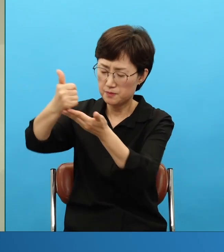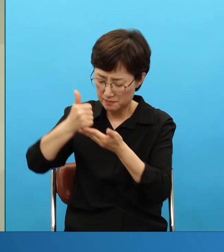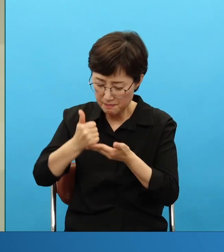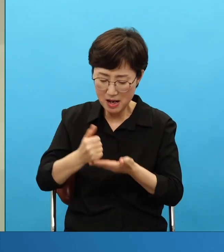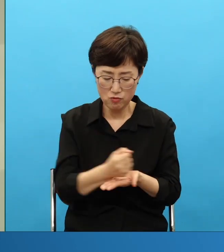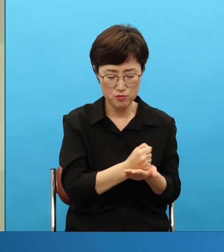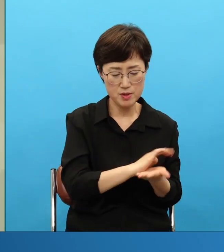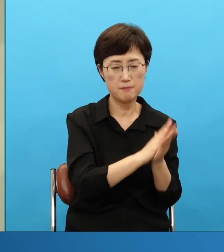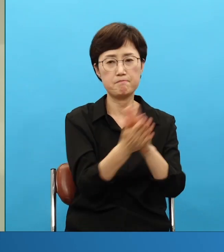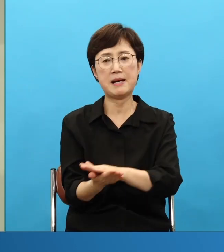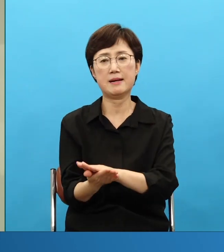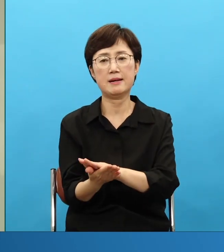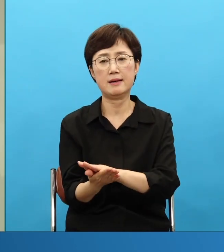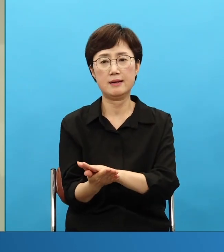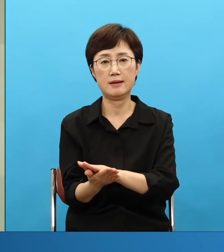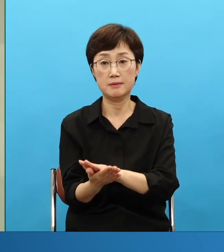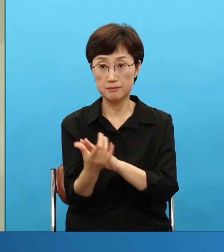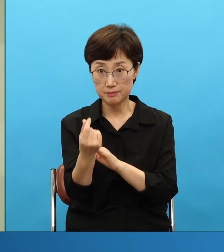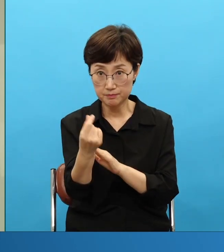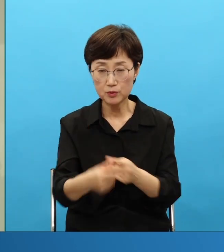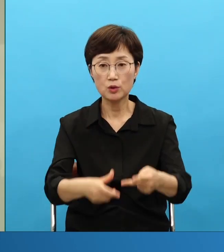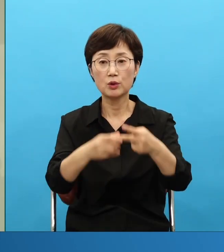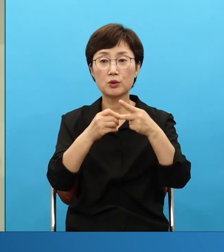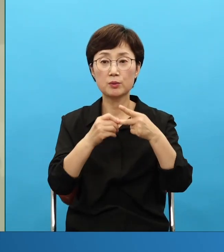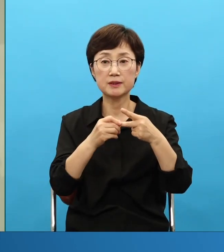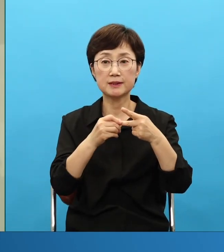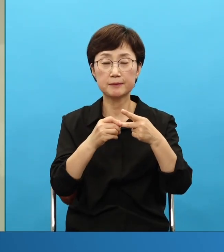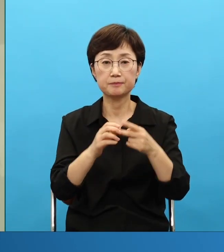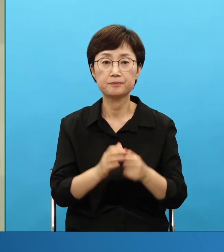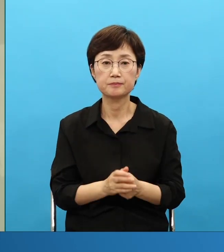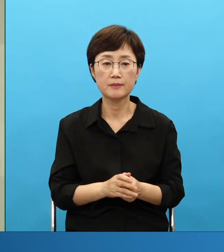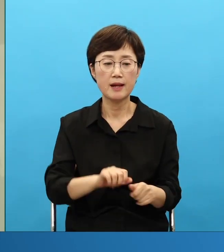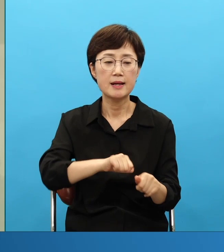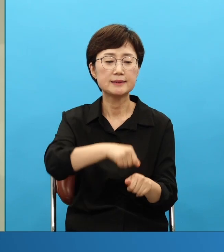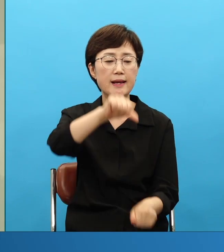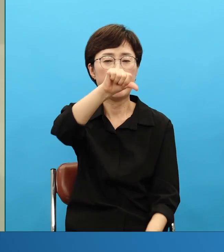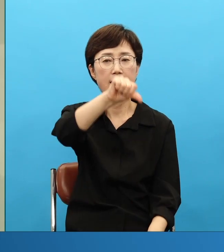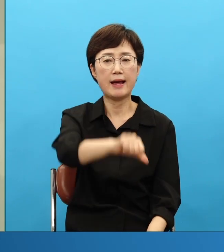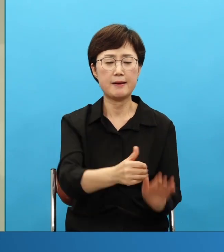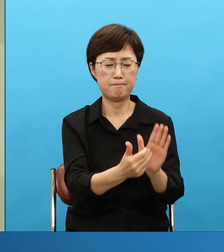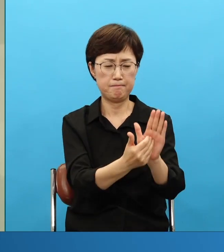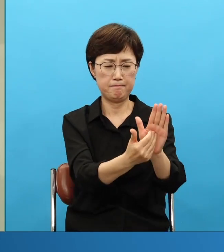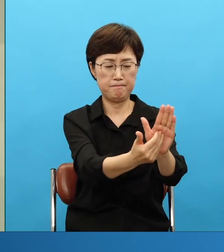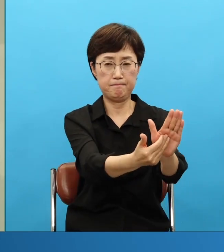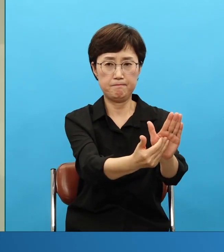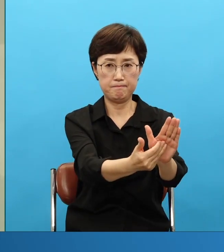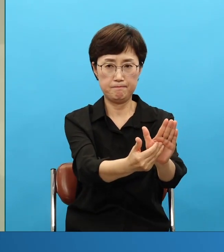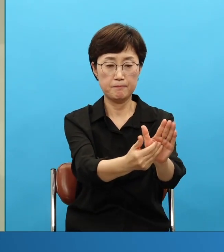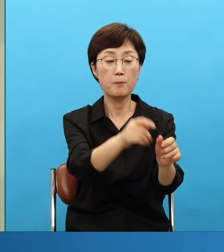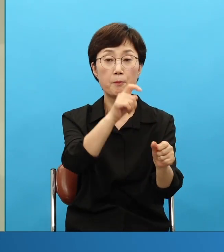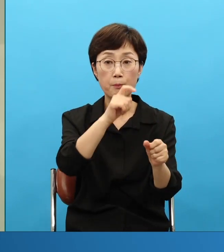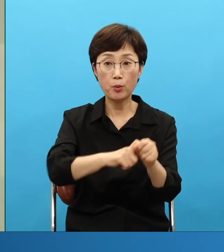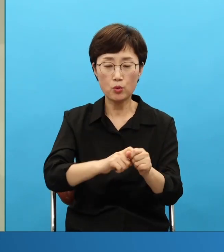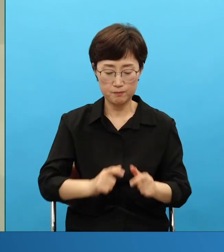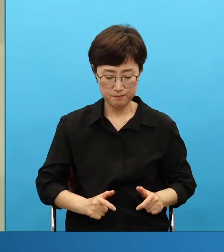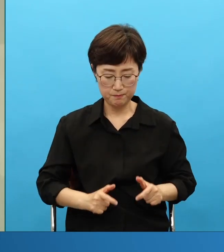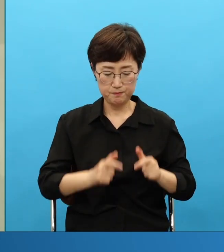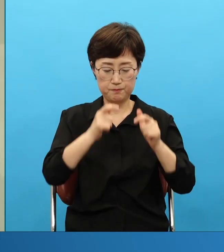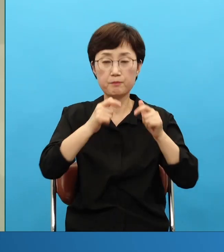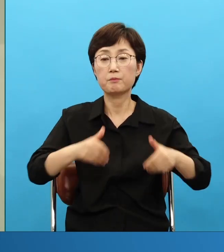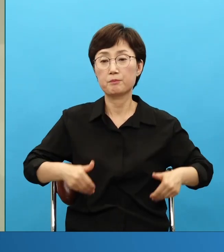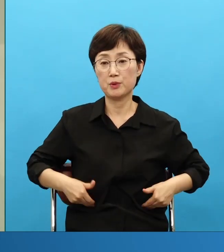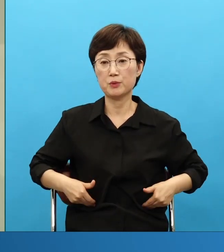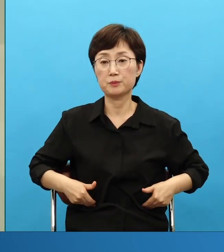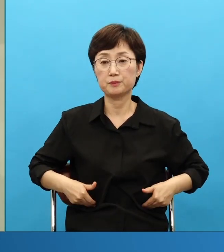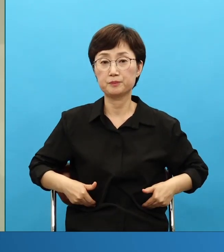overturns your fate. 두 번째입니다. Then number two, 재앙 막는 망대를 세워라. you have to raise the partisan that blocks disaster.